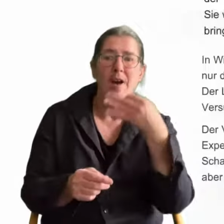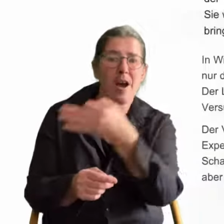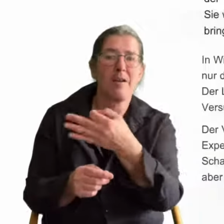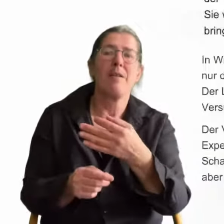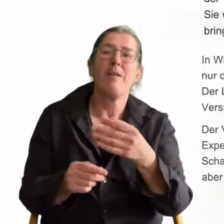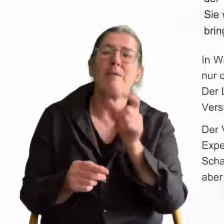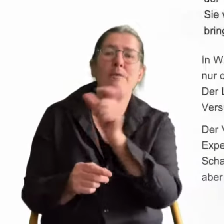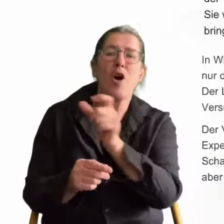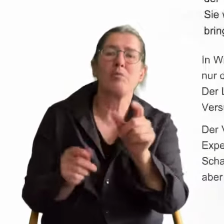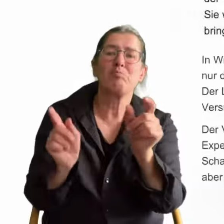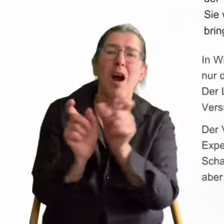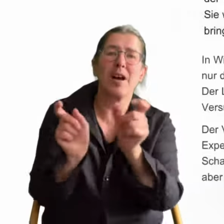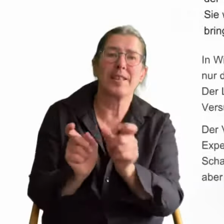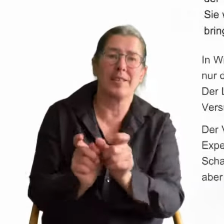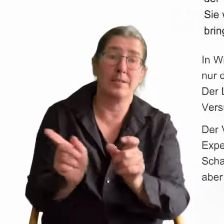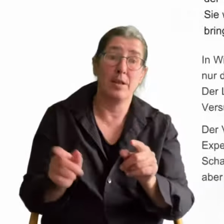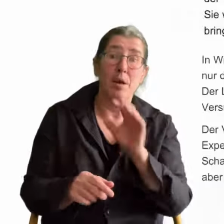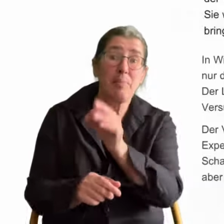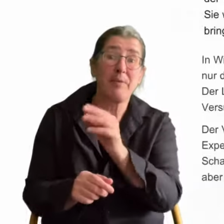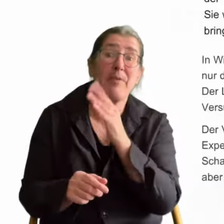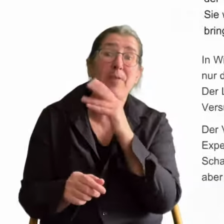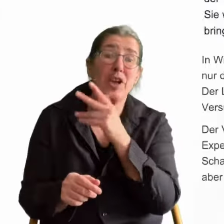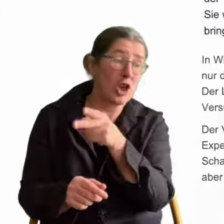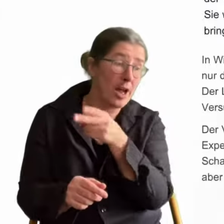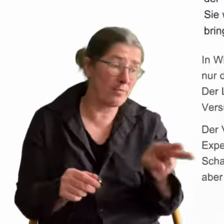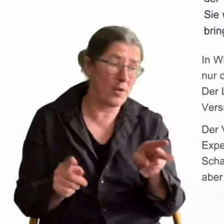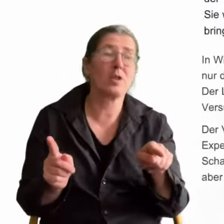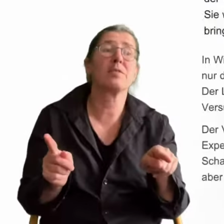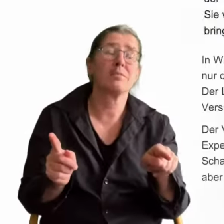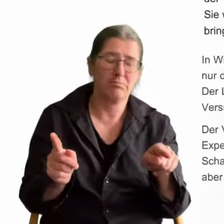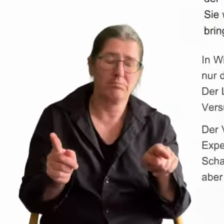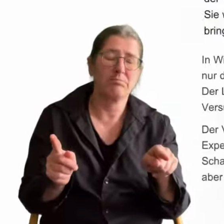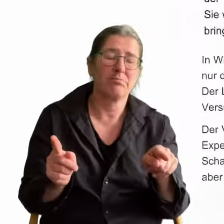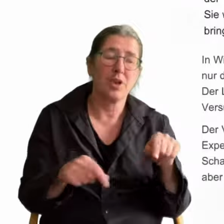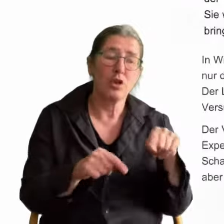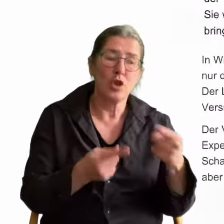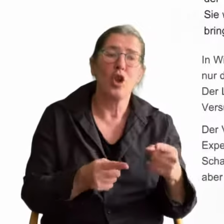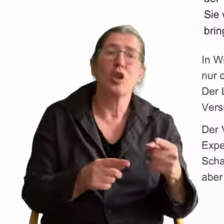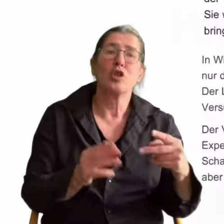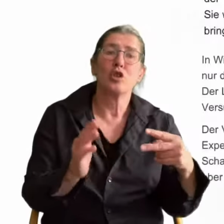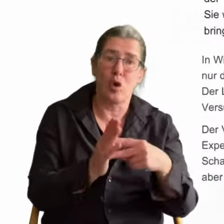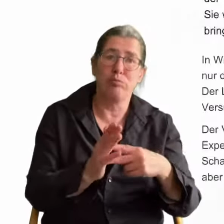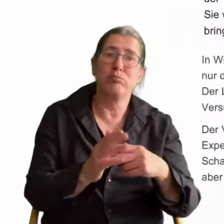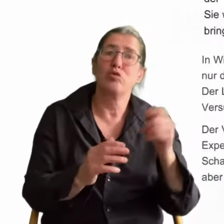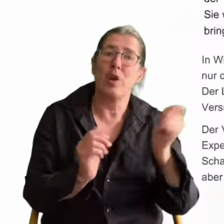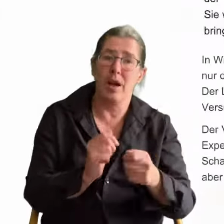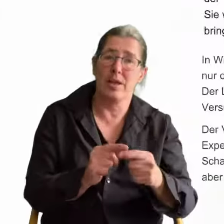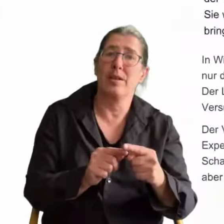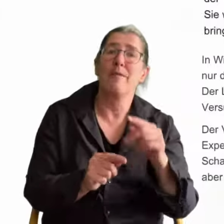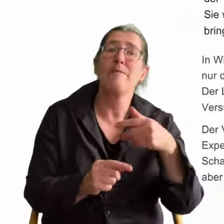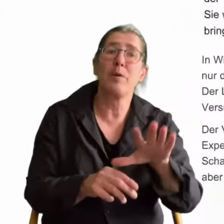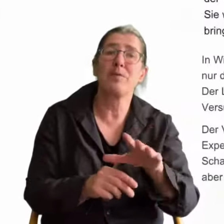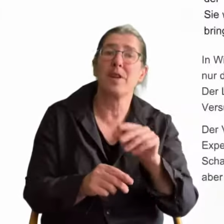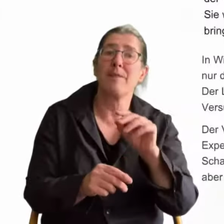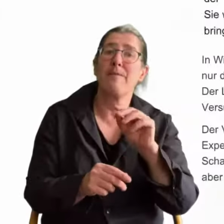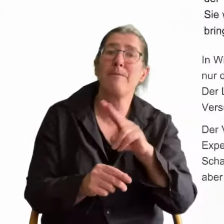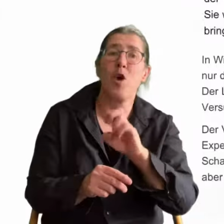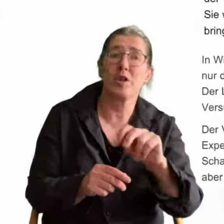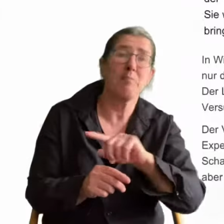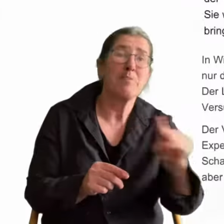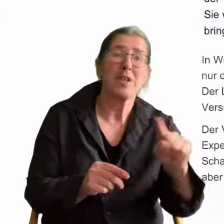stellen der lehrer soll dem schüler nach jeder falschen antwort die dieser gegeben hat mit einem stromstoß von 15 volt beginnt